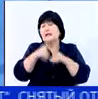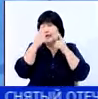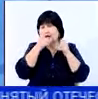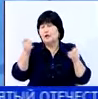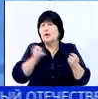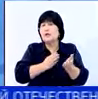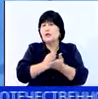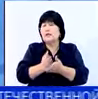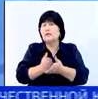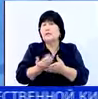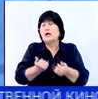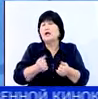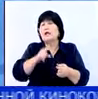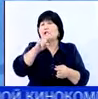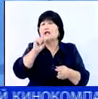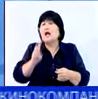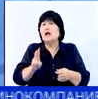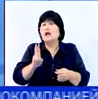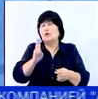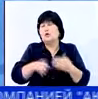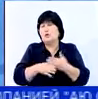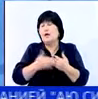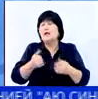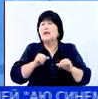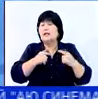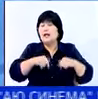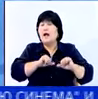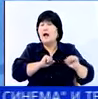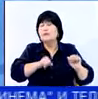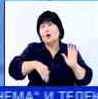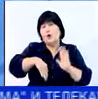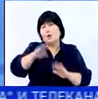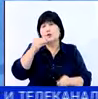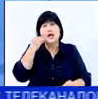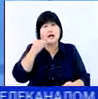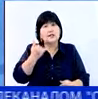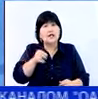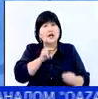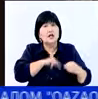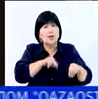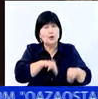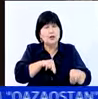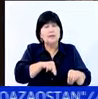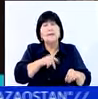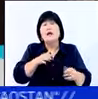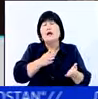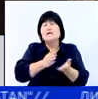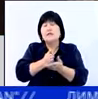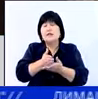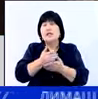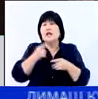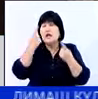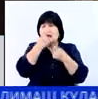информационная система ЕЗАН Кумега Республиканской коллегии адвокатов намного улучшит качество их работы. В единой